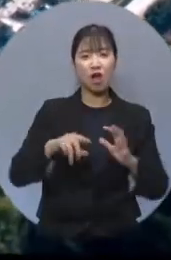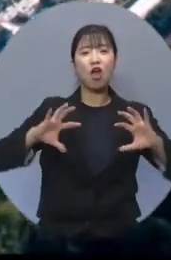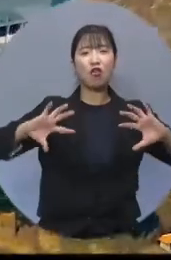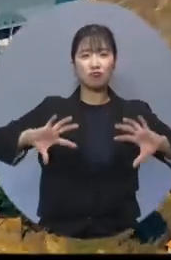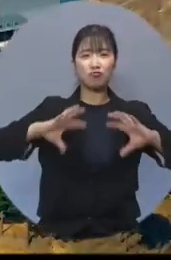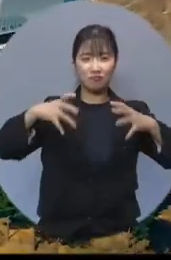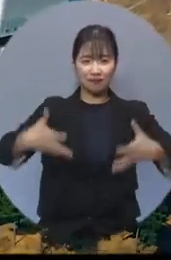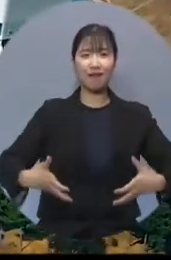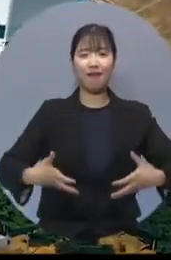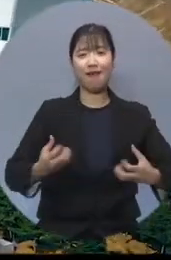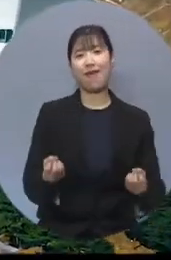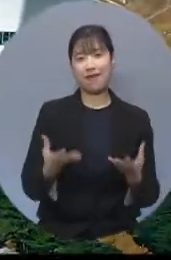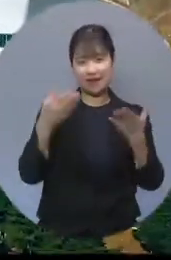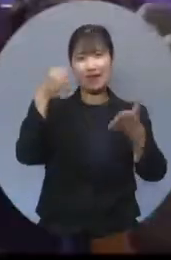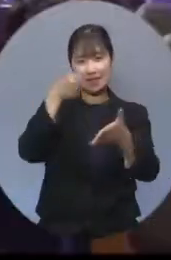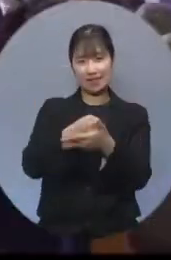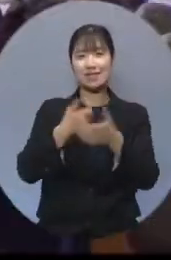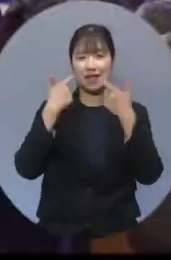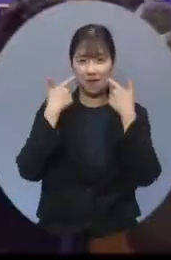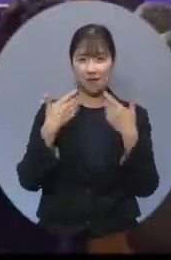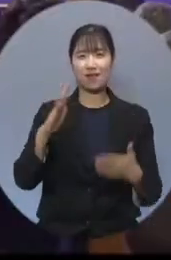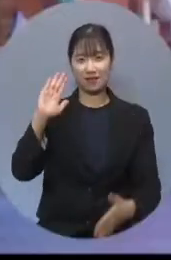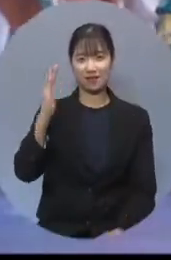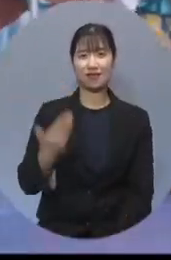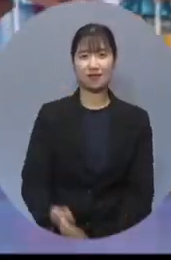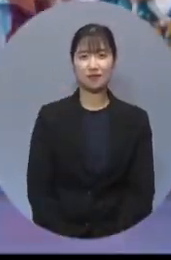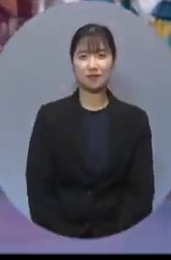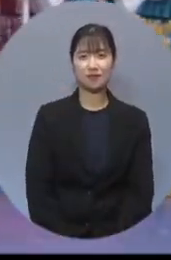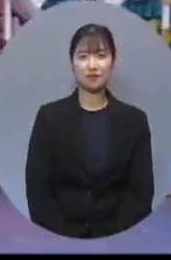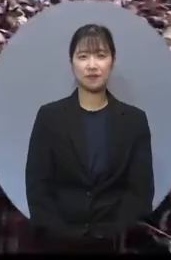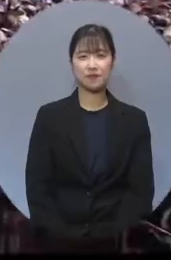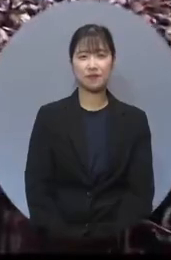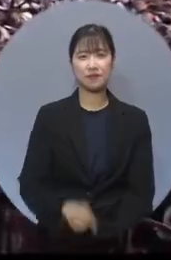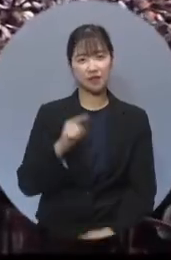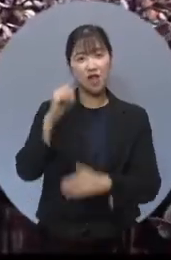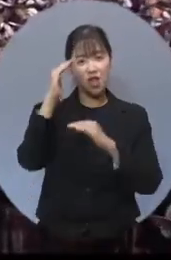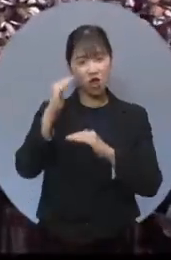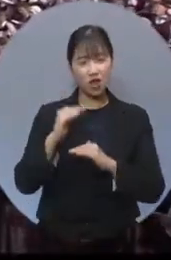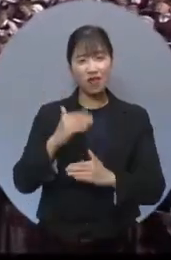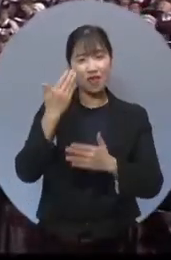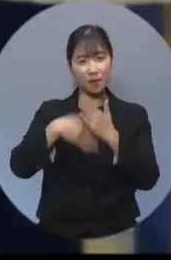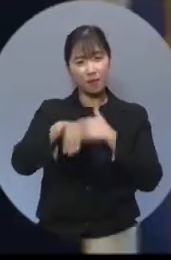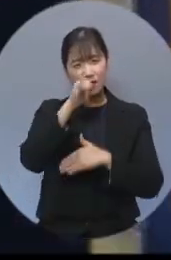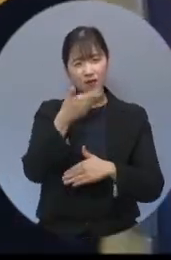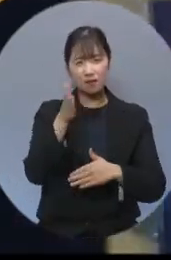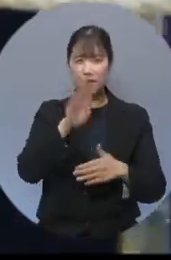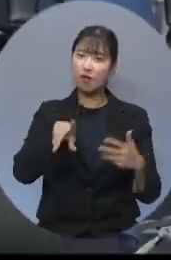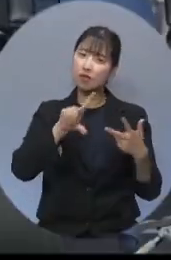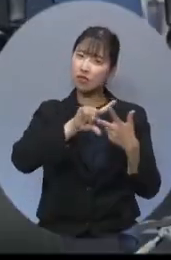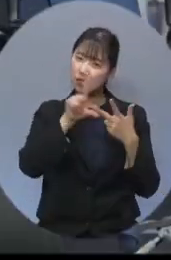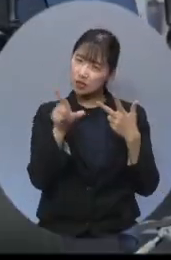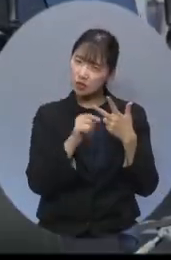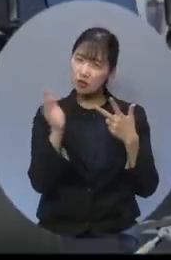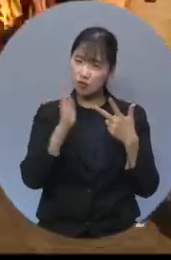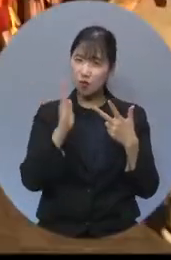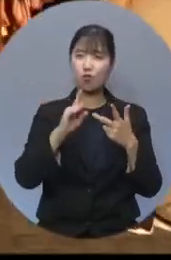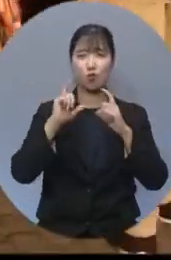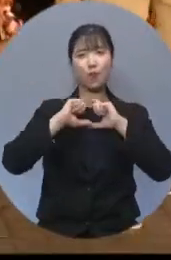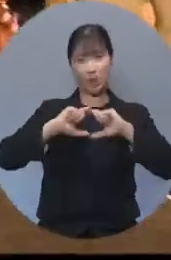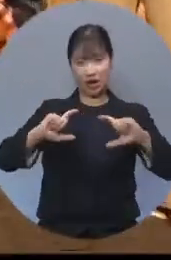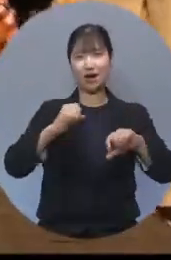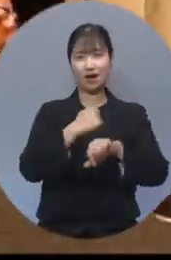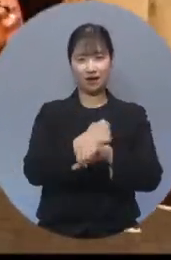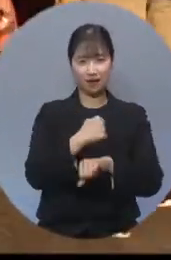지정을 사실상 확정을 받았고 지금 절차는 조금 남았습니다만 7월 정도면 선포를 할 거고요.